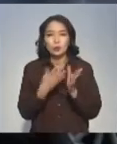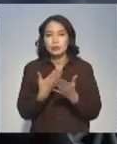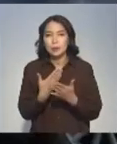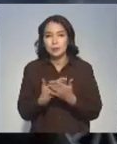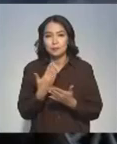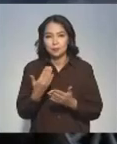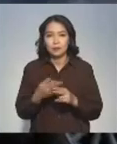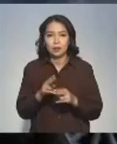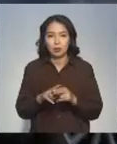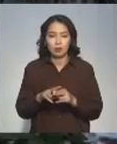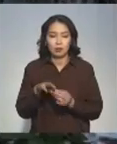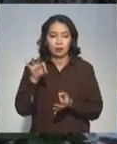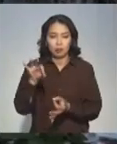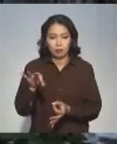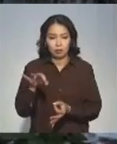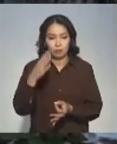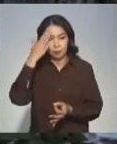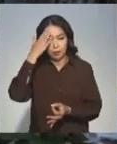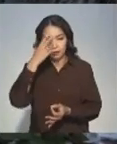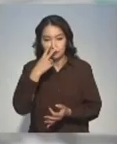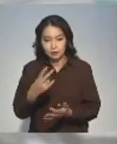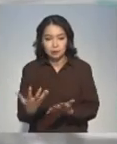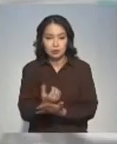маңындағы қараусыз ғимаратта табылды.